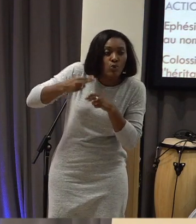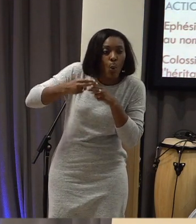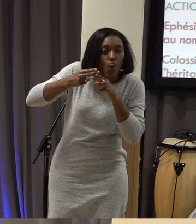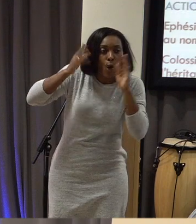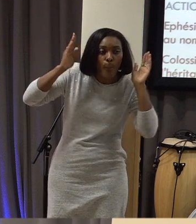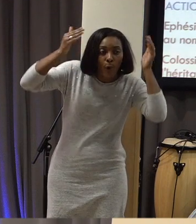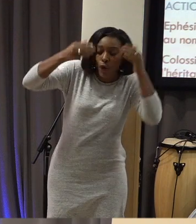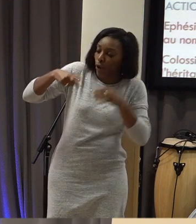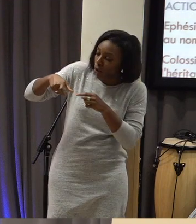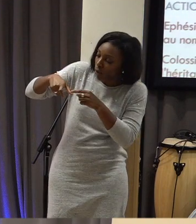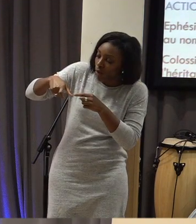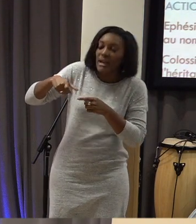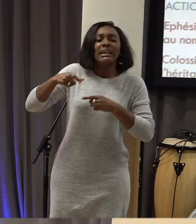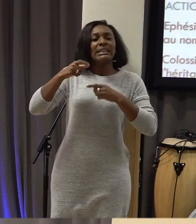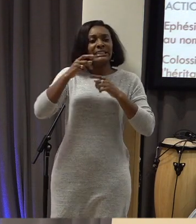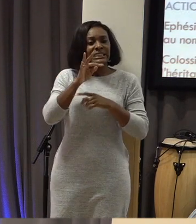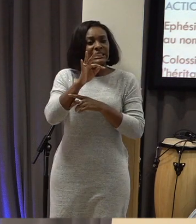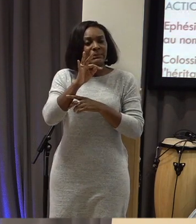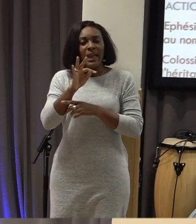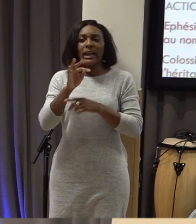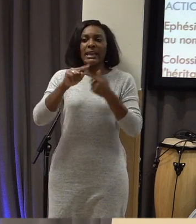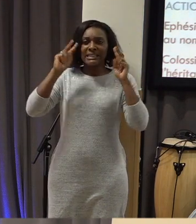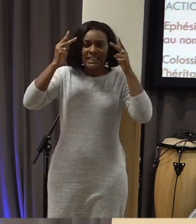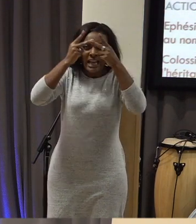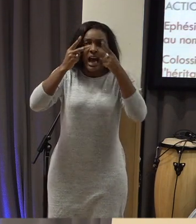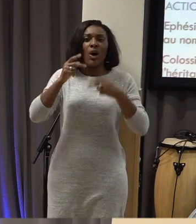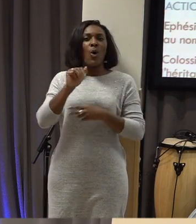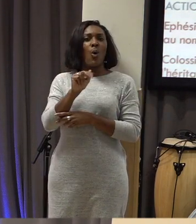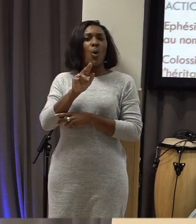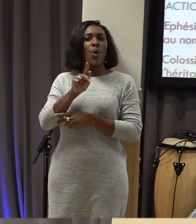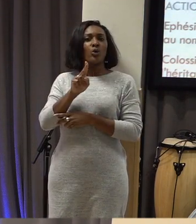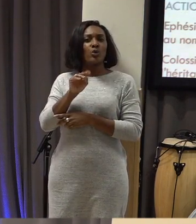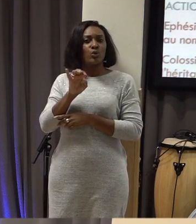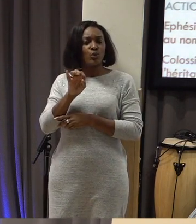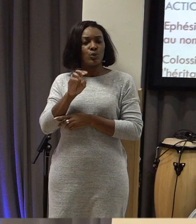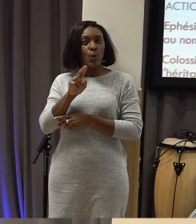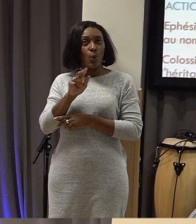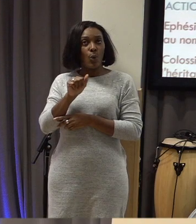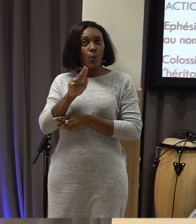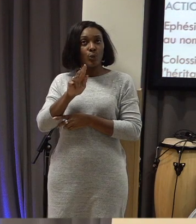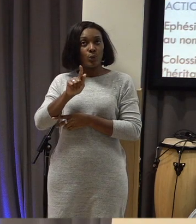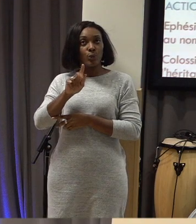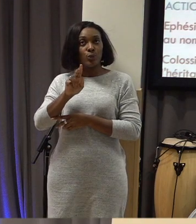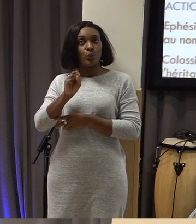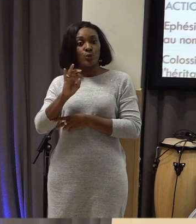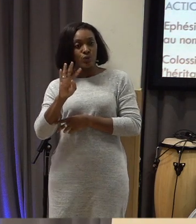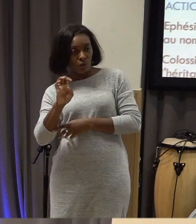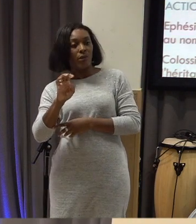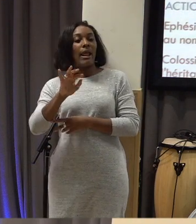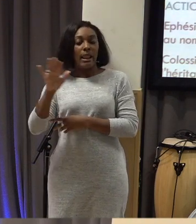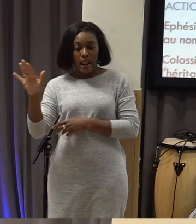doute, Tibère César Auguste, fils du divin Auguste. Une effigie et une